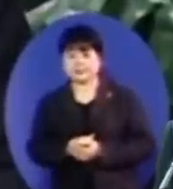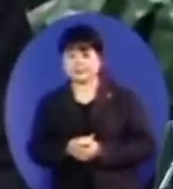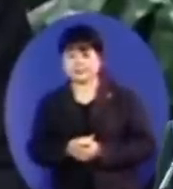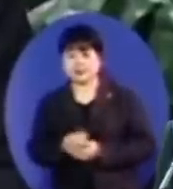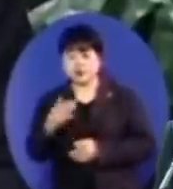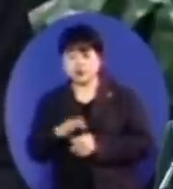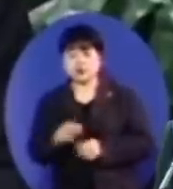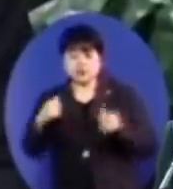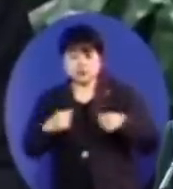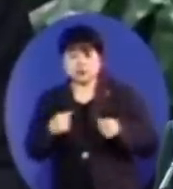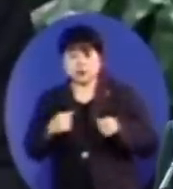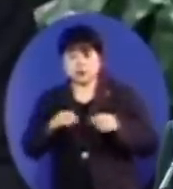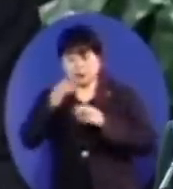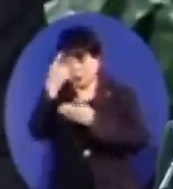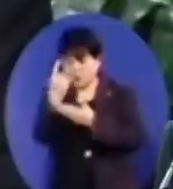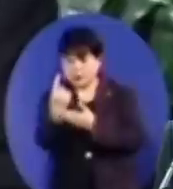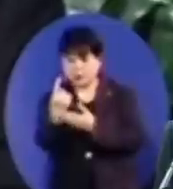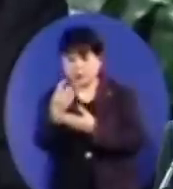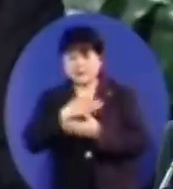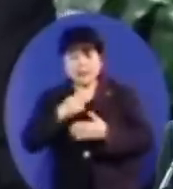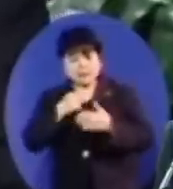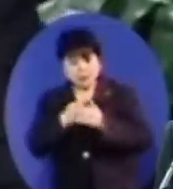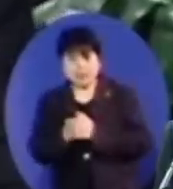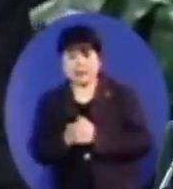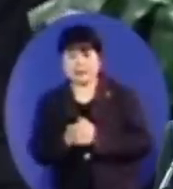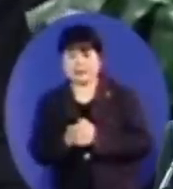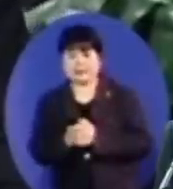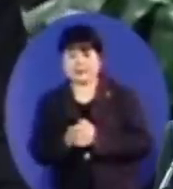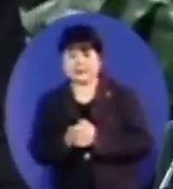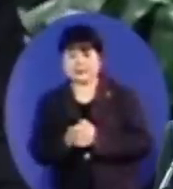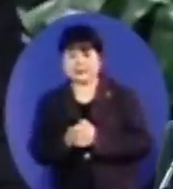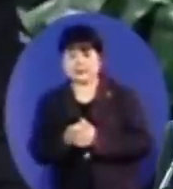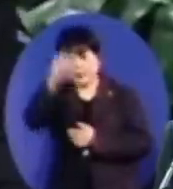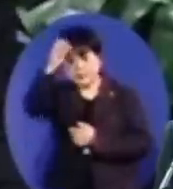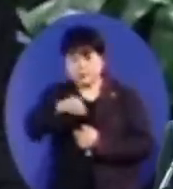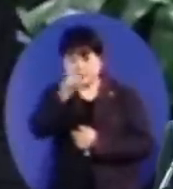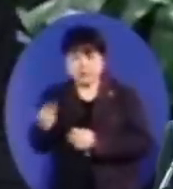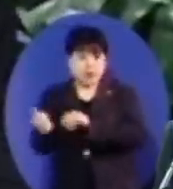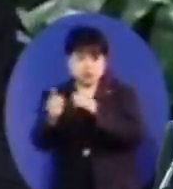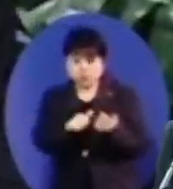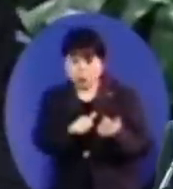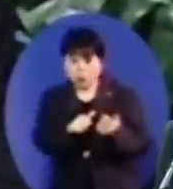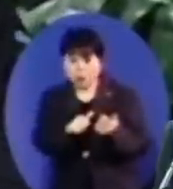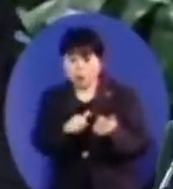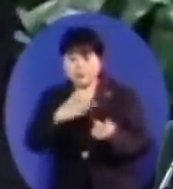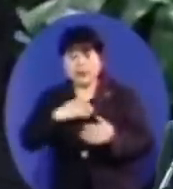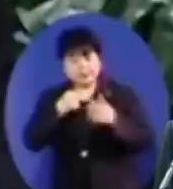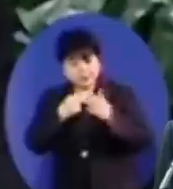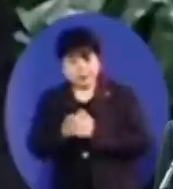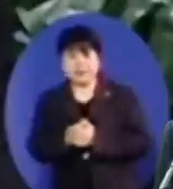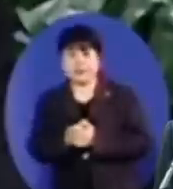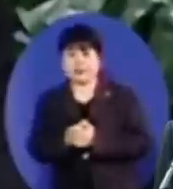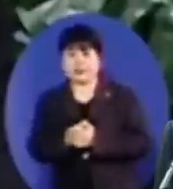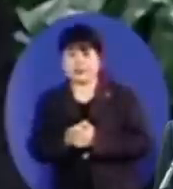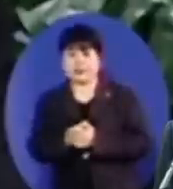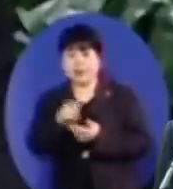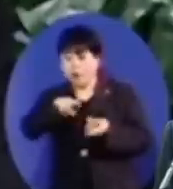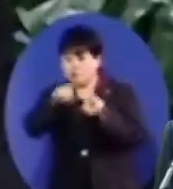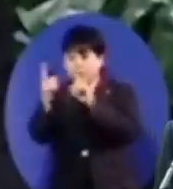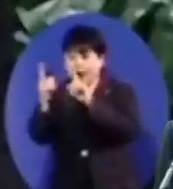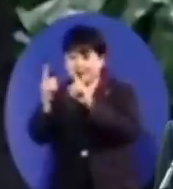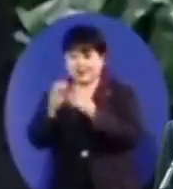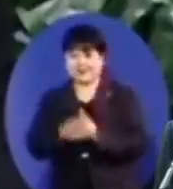육신을 쓰고 세상에 오셨고 나 때문에 십자가에 죽으셨고 나 때문에